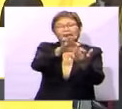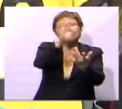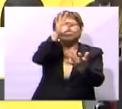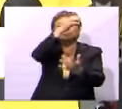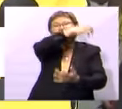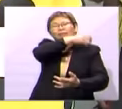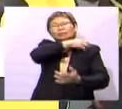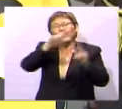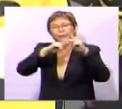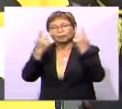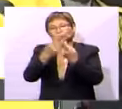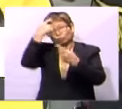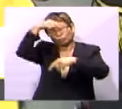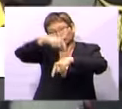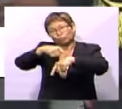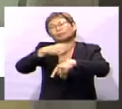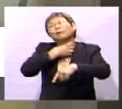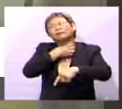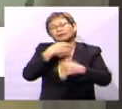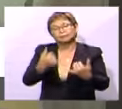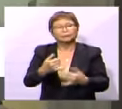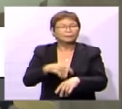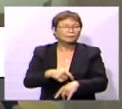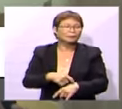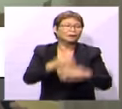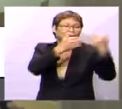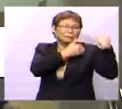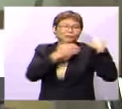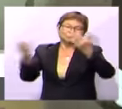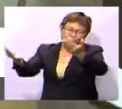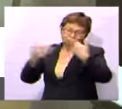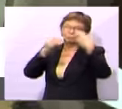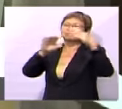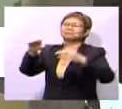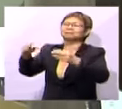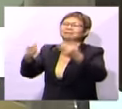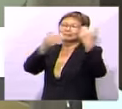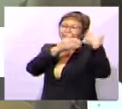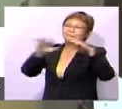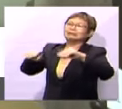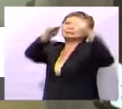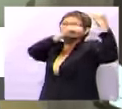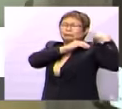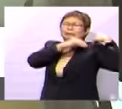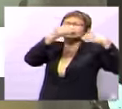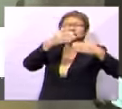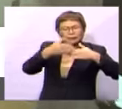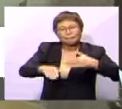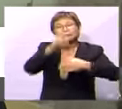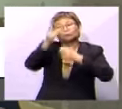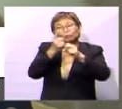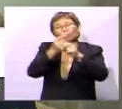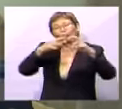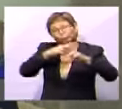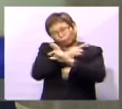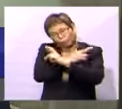sebagai kapten pasukan untuk musim ini. Yalah, tanggungjawab tu kembali balik. Dah lepas tahun berehat,